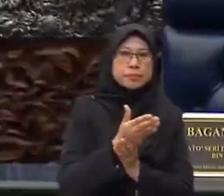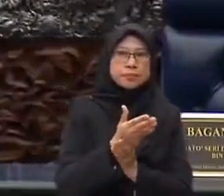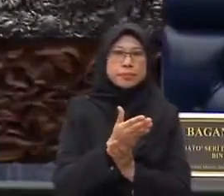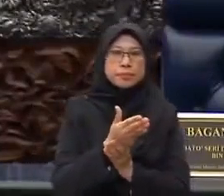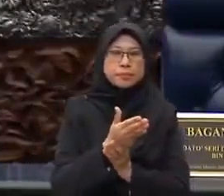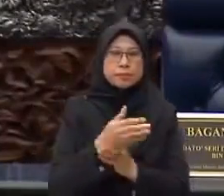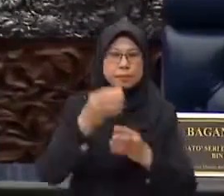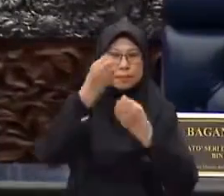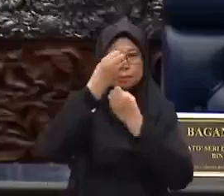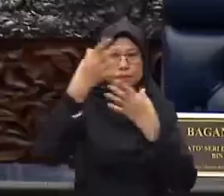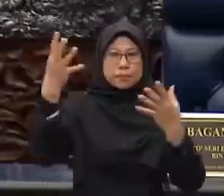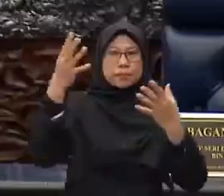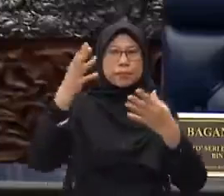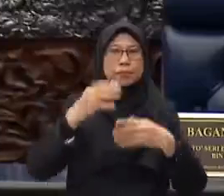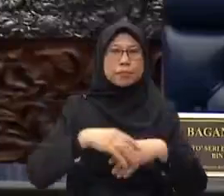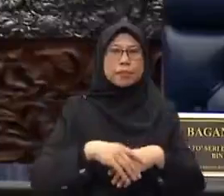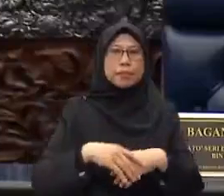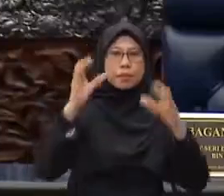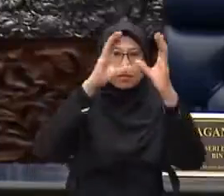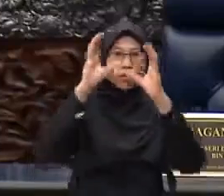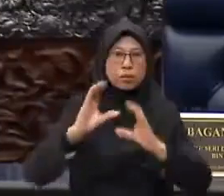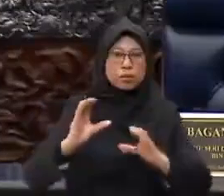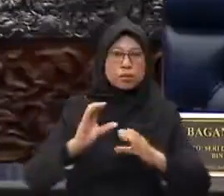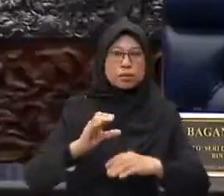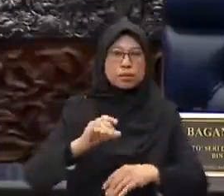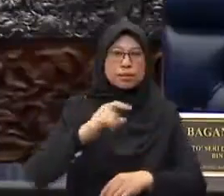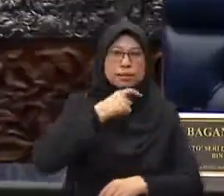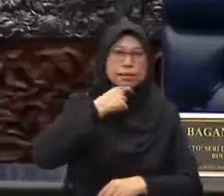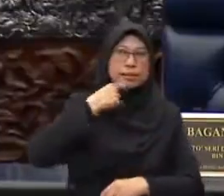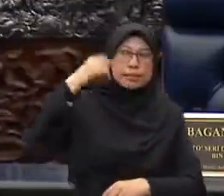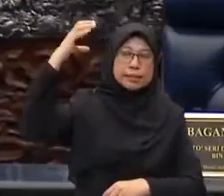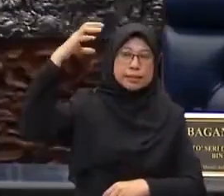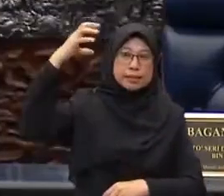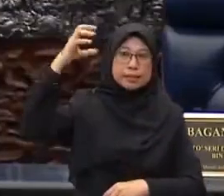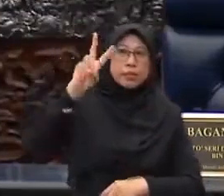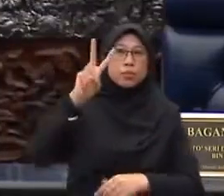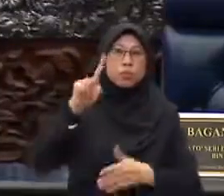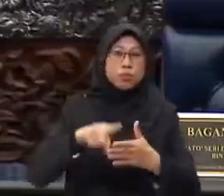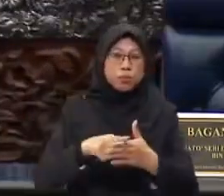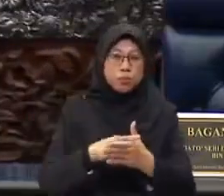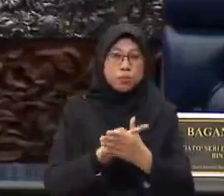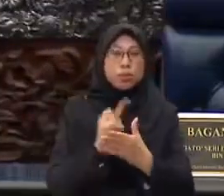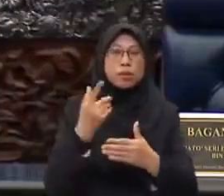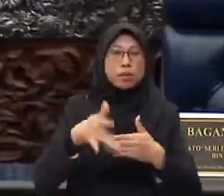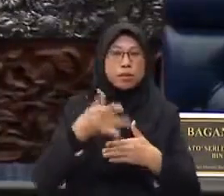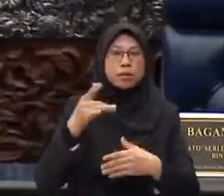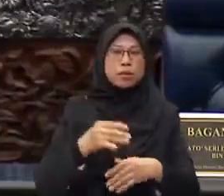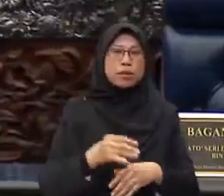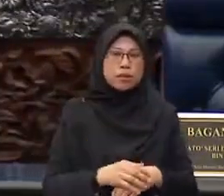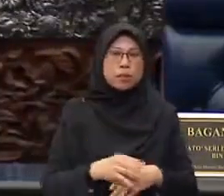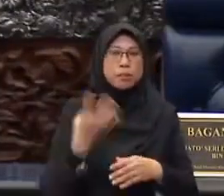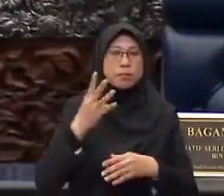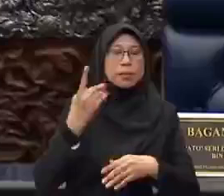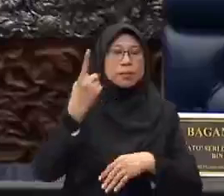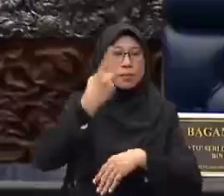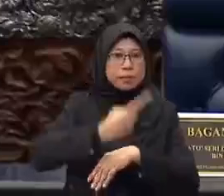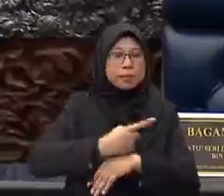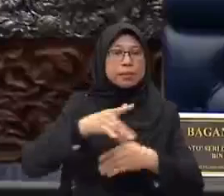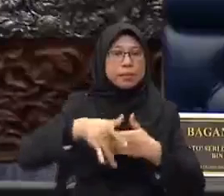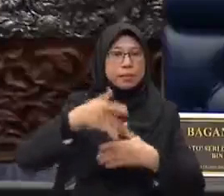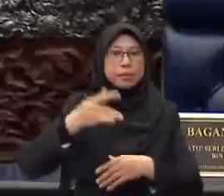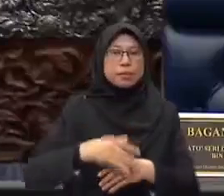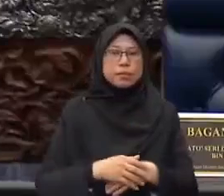pmakluman ramalan kemarau du bulan lebih awal dan amaran kemarau 14 Hari lebih awal sehingga kini tujuh